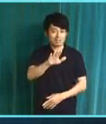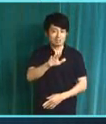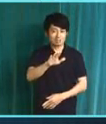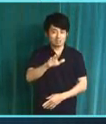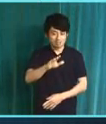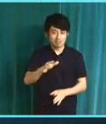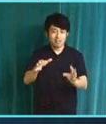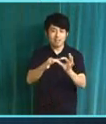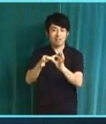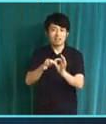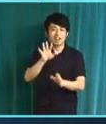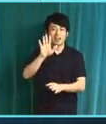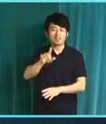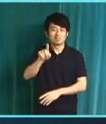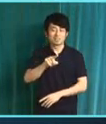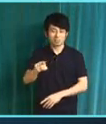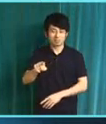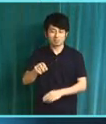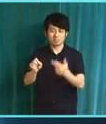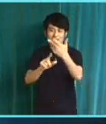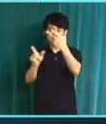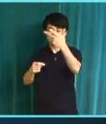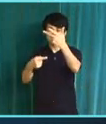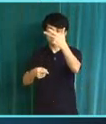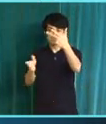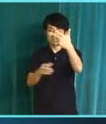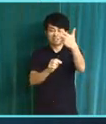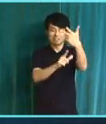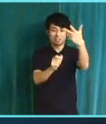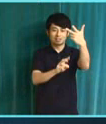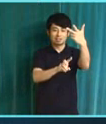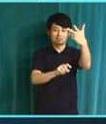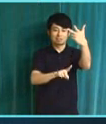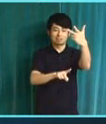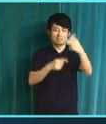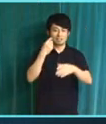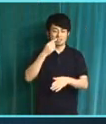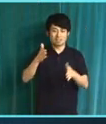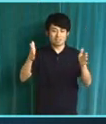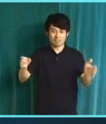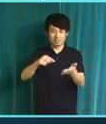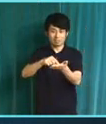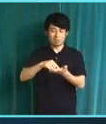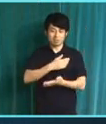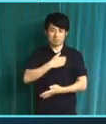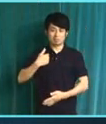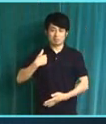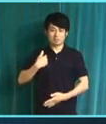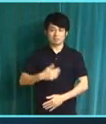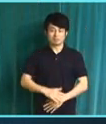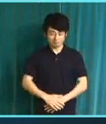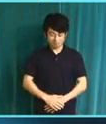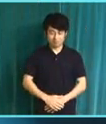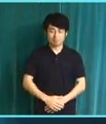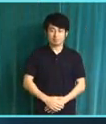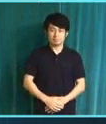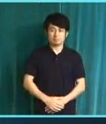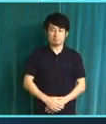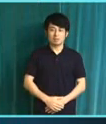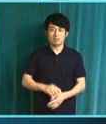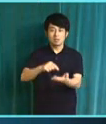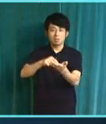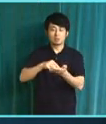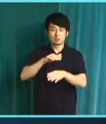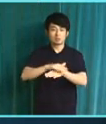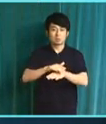は7月1日から7月31日の1ヶ月間です。 はい、もう間もなく応募期間なんですけれども、ど